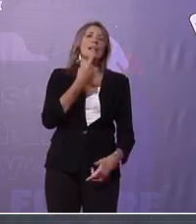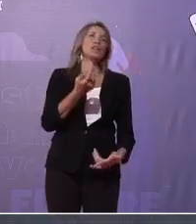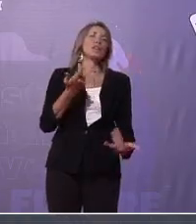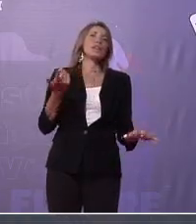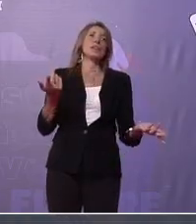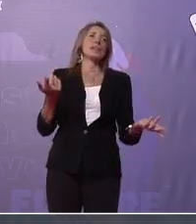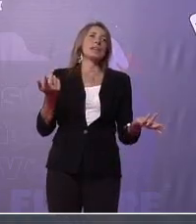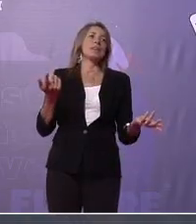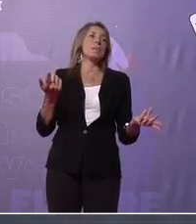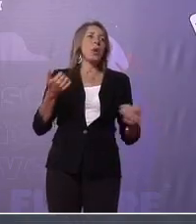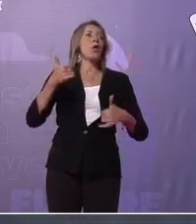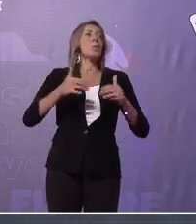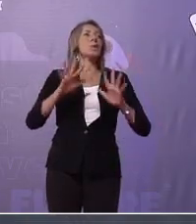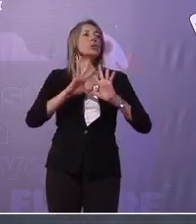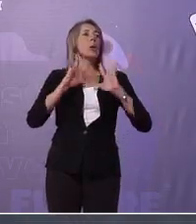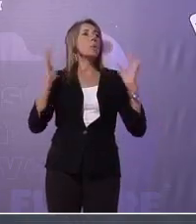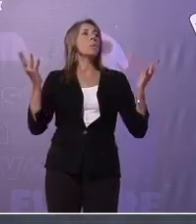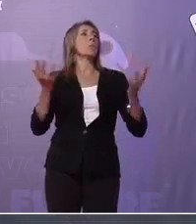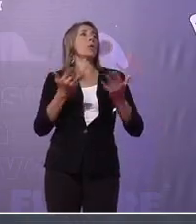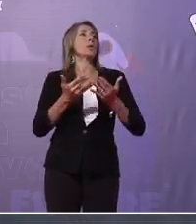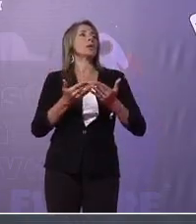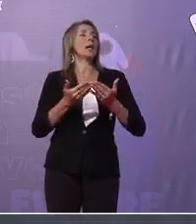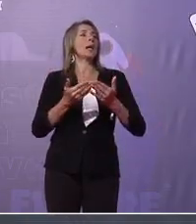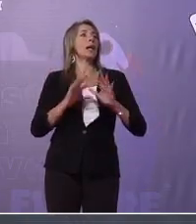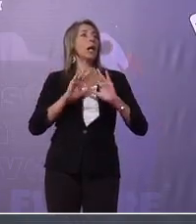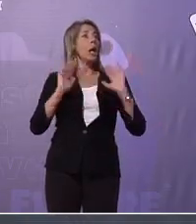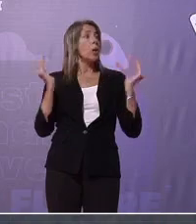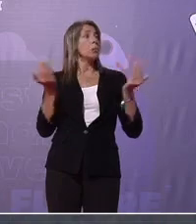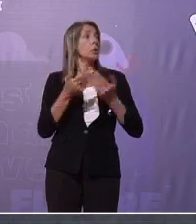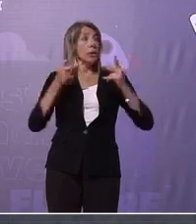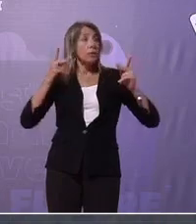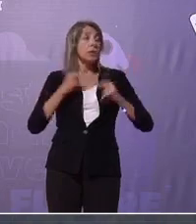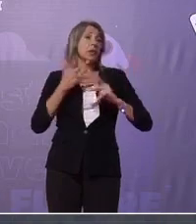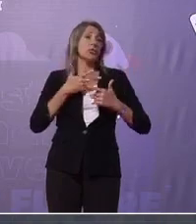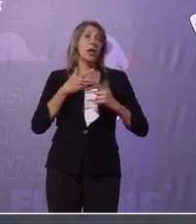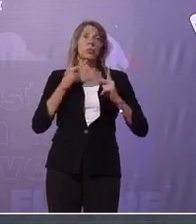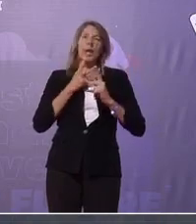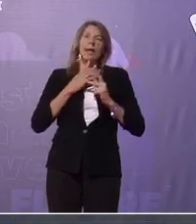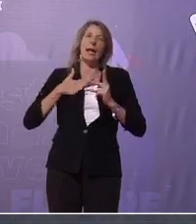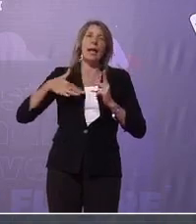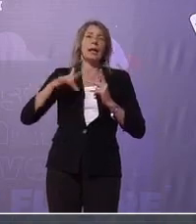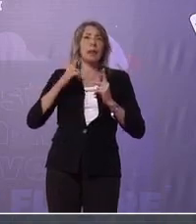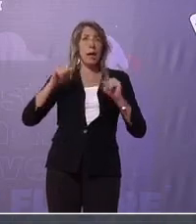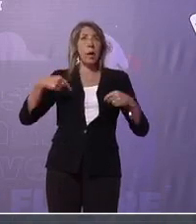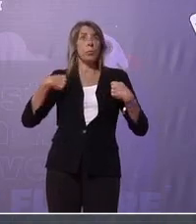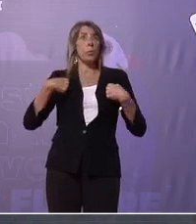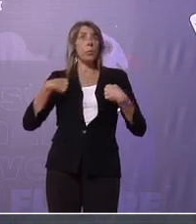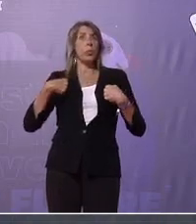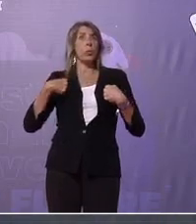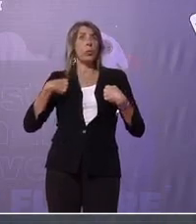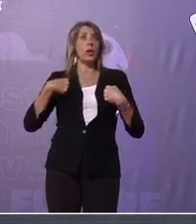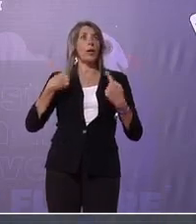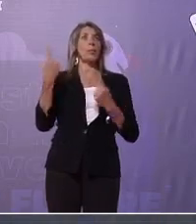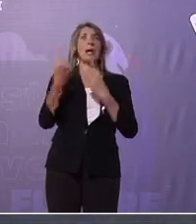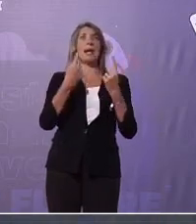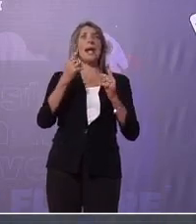una competizione mondiale che c'è in realtà ormai una realtà che ci vede collocati all'interno di questa realtà e